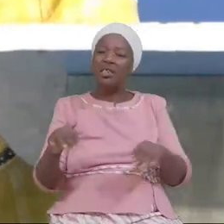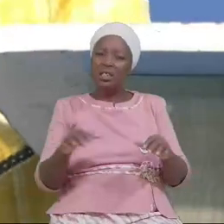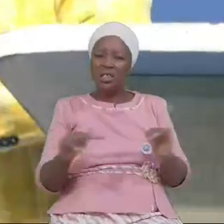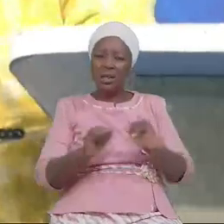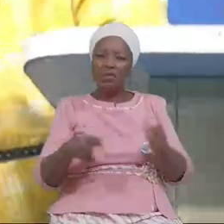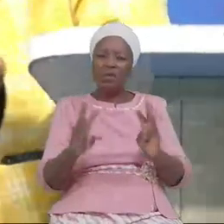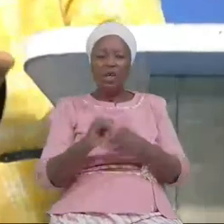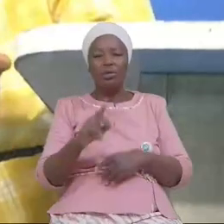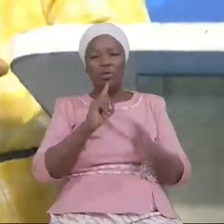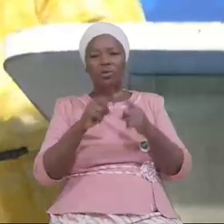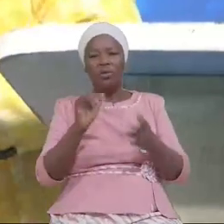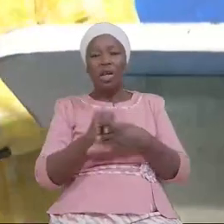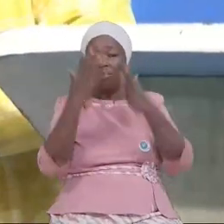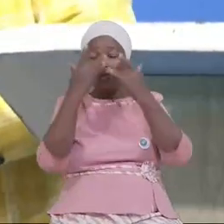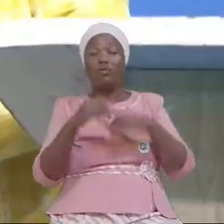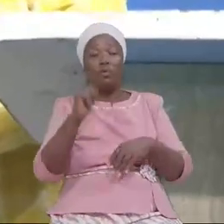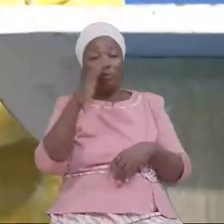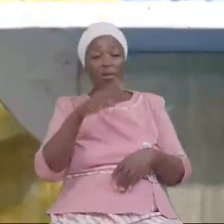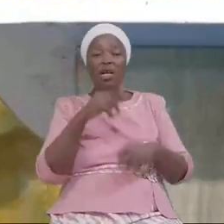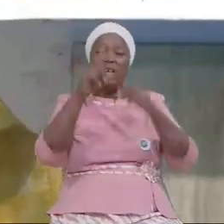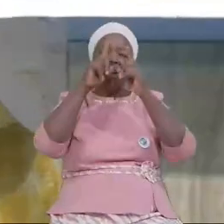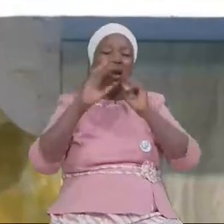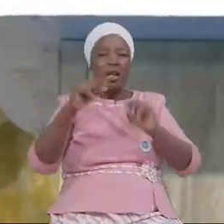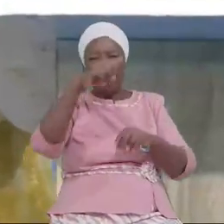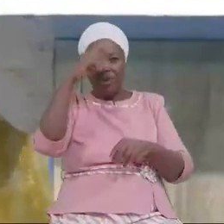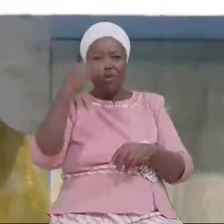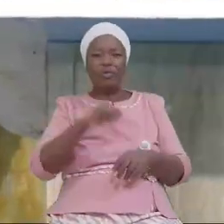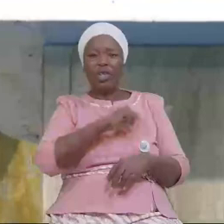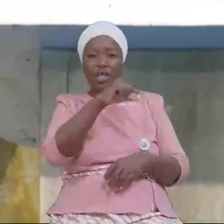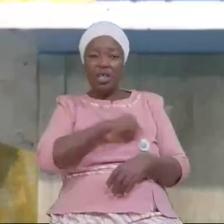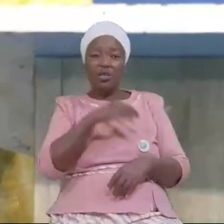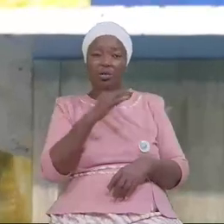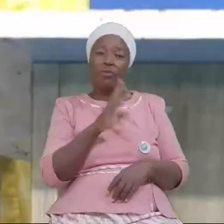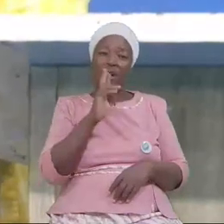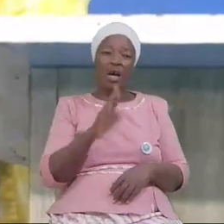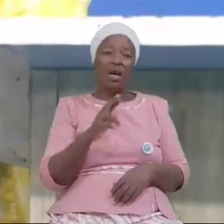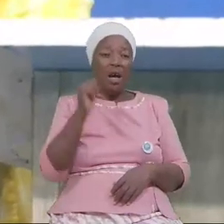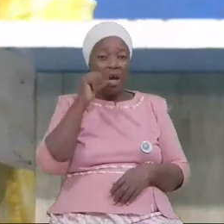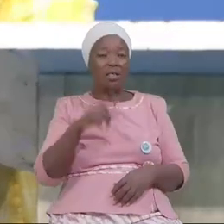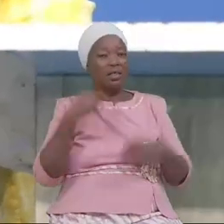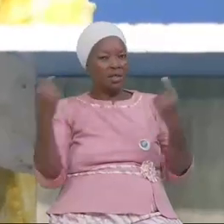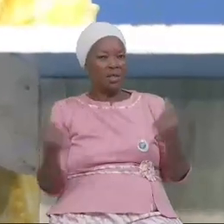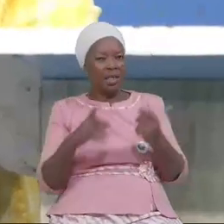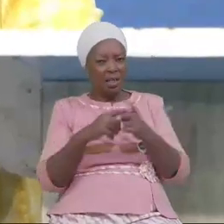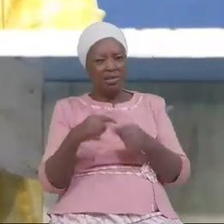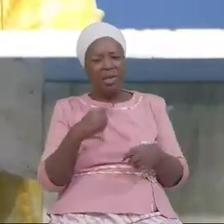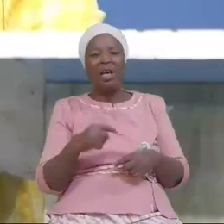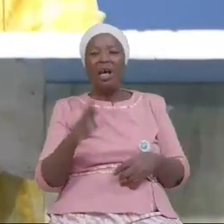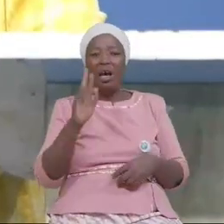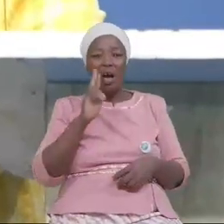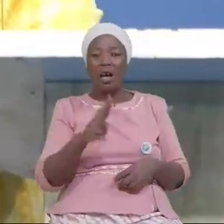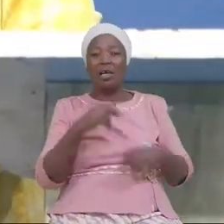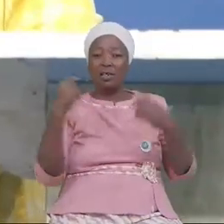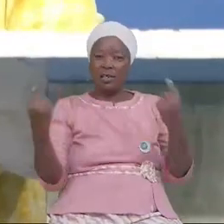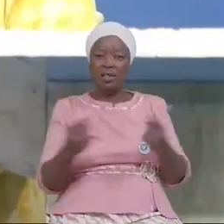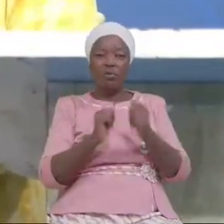femme triste là qui pleurait à cause de la culpabilité de ses péchés, tu lui as dit, ces péchés qui